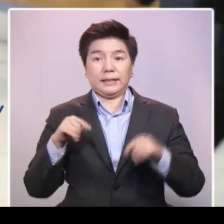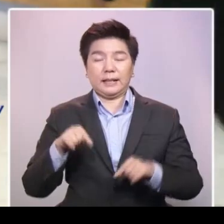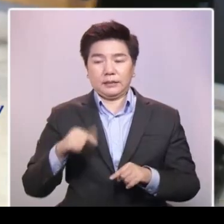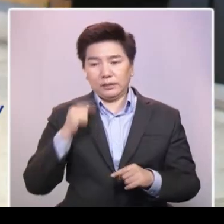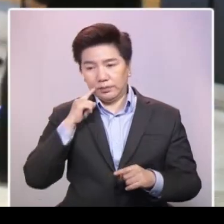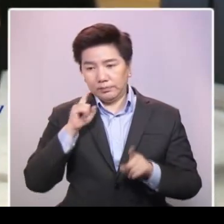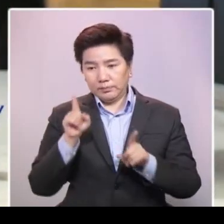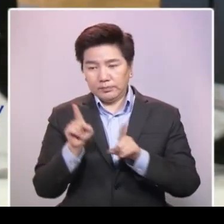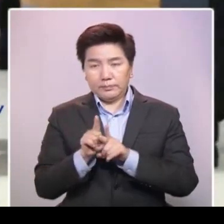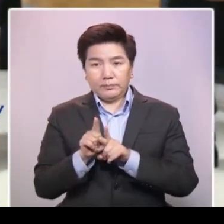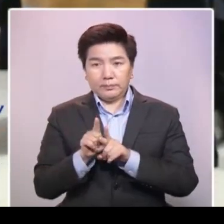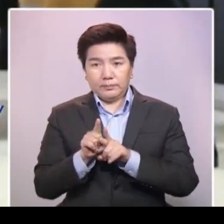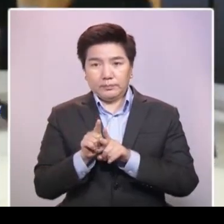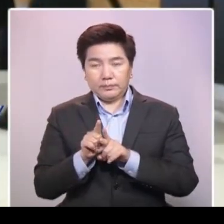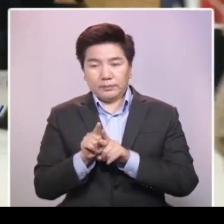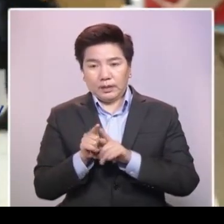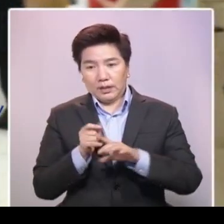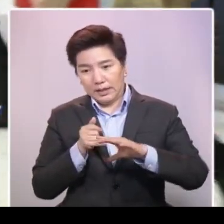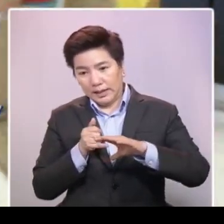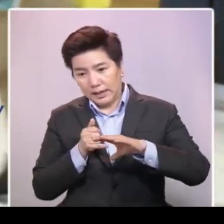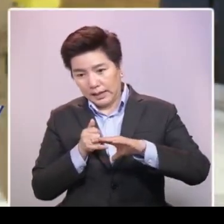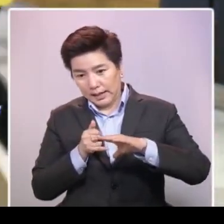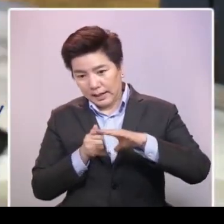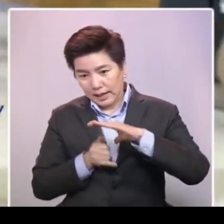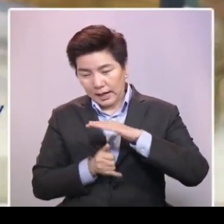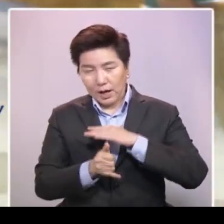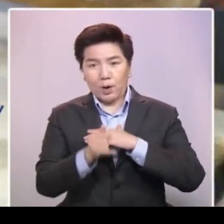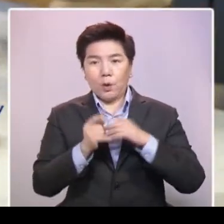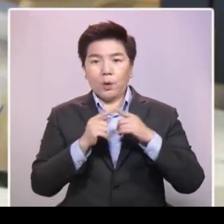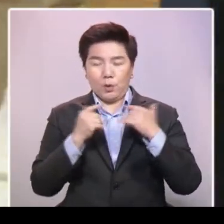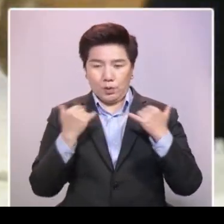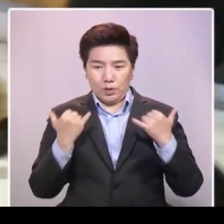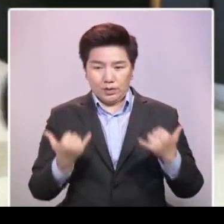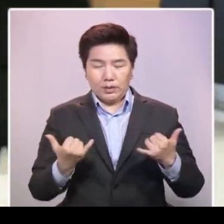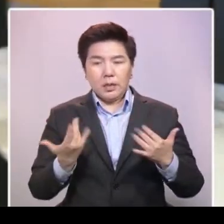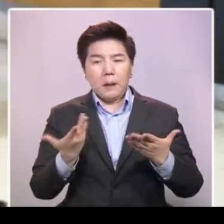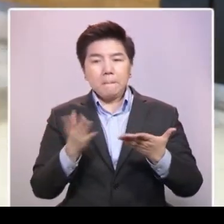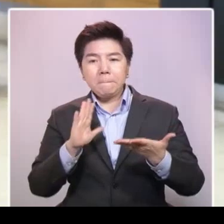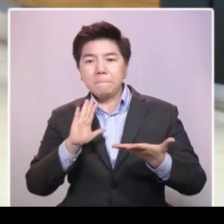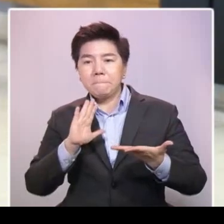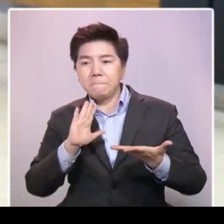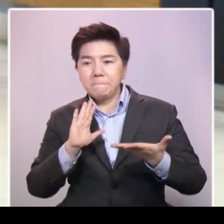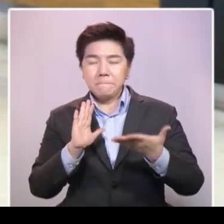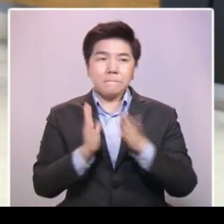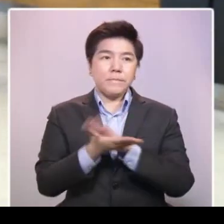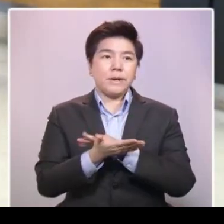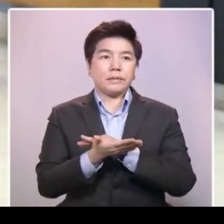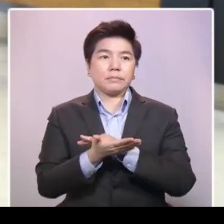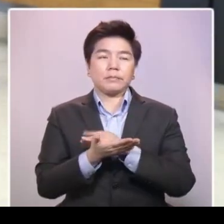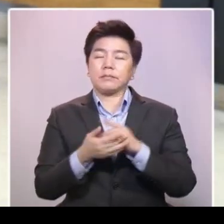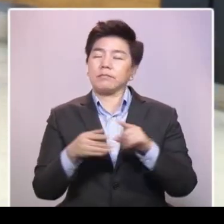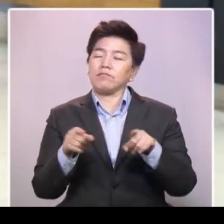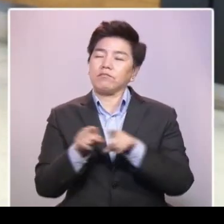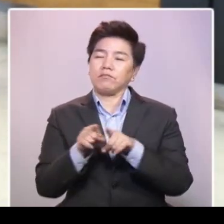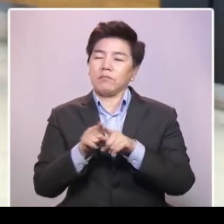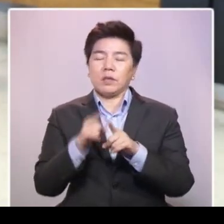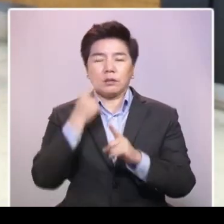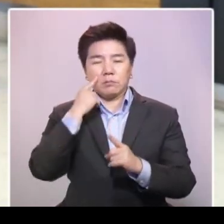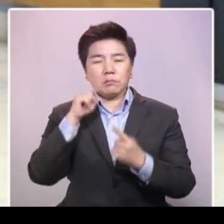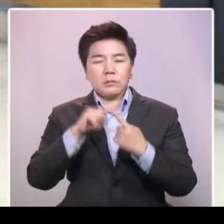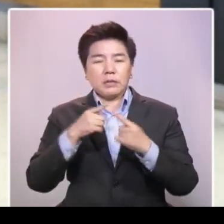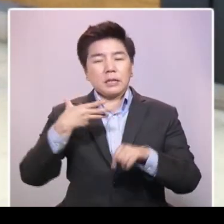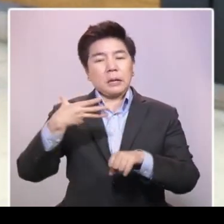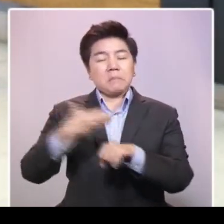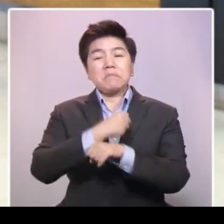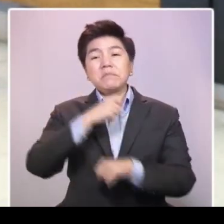คะสามารถที่จะเข้ามาในการที่จะมากำหนดแล้วก็เปลี่ยนแปลงในเรื่องของเอ่อทิศทางของ